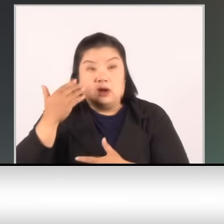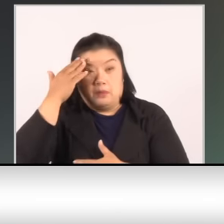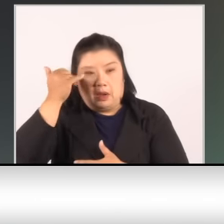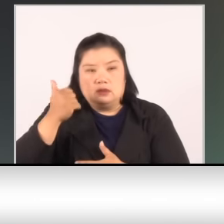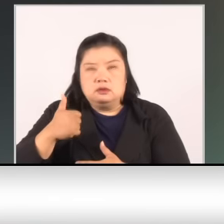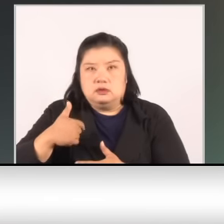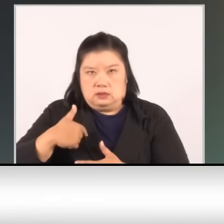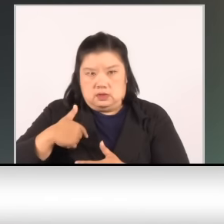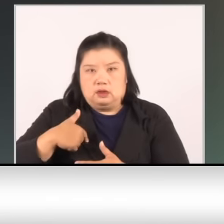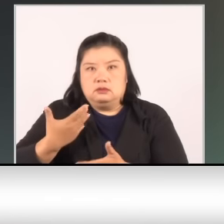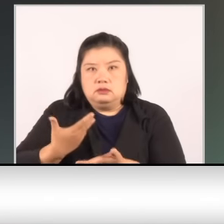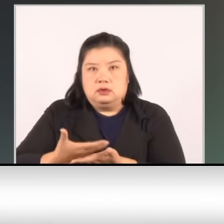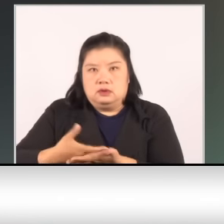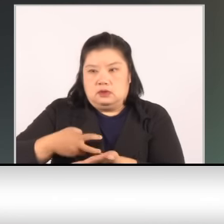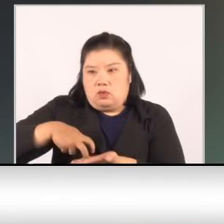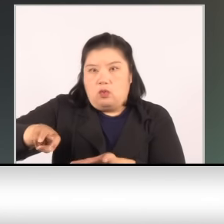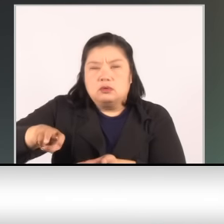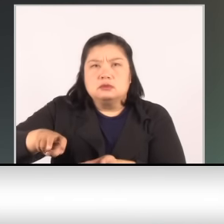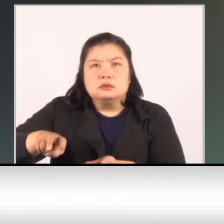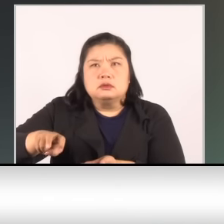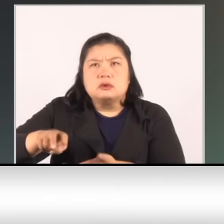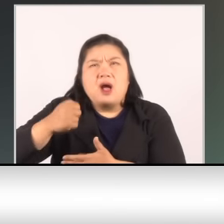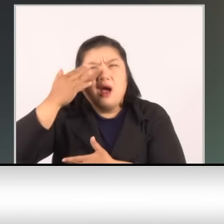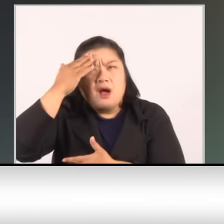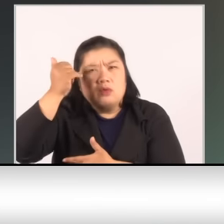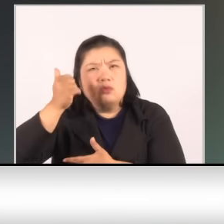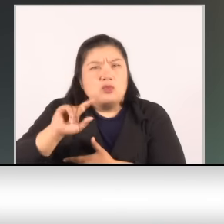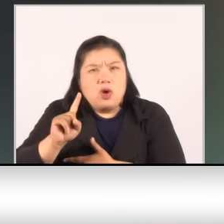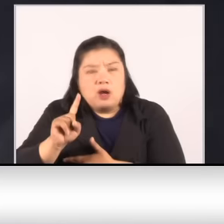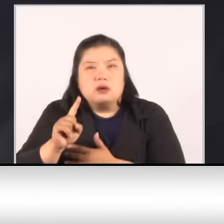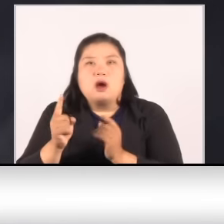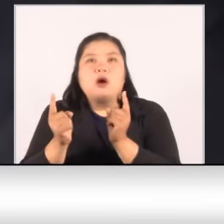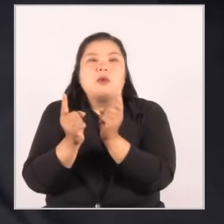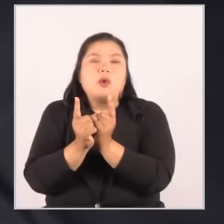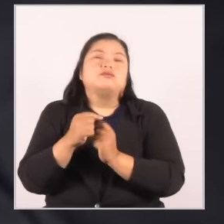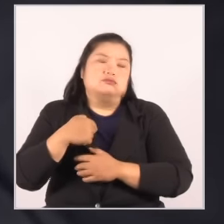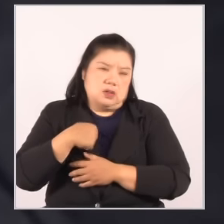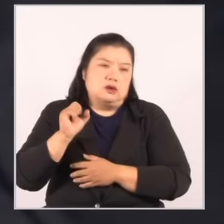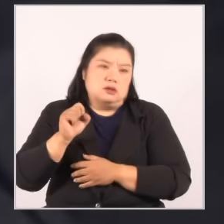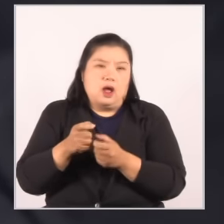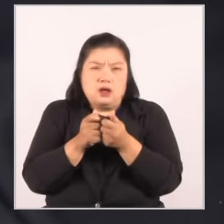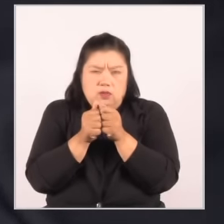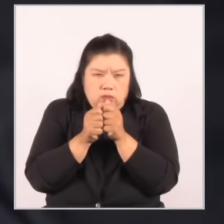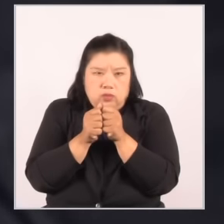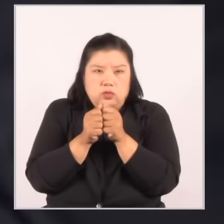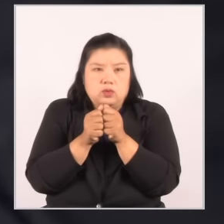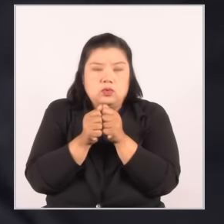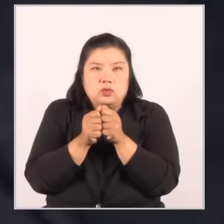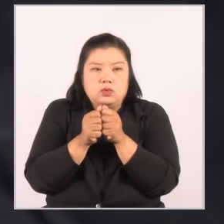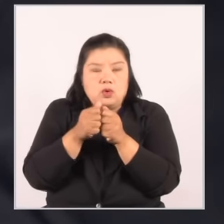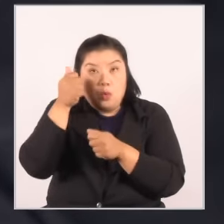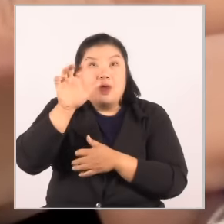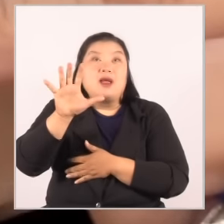เงินตำรวจก็ถามว่ารู้จักกันนานหรือยังบอกว่ารู้จักกันทางแอปหาคู่ในเพียง5วันเท่านั้นว่